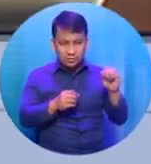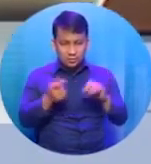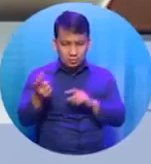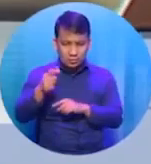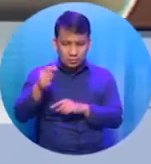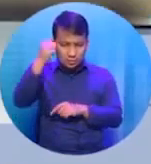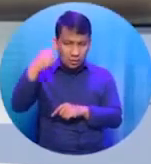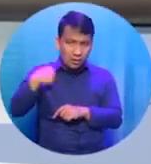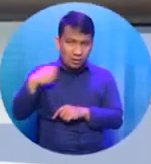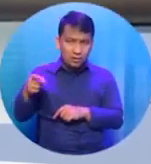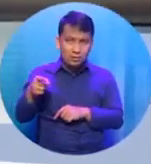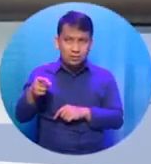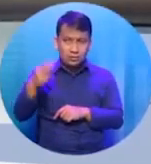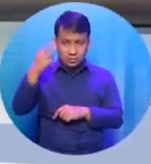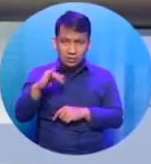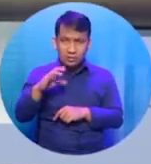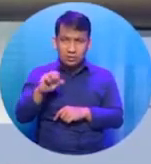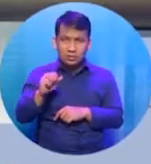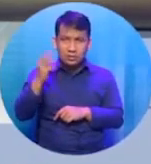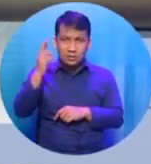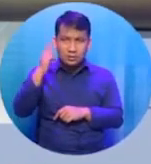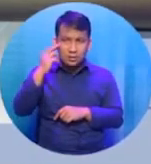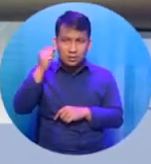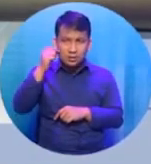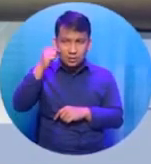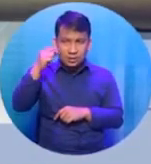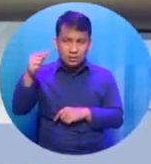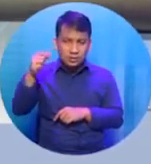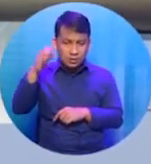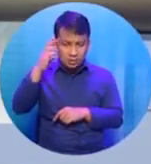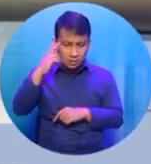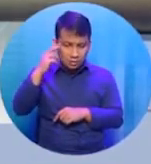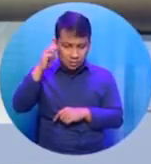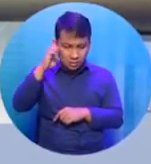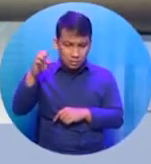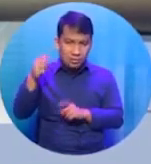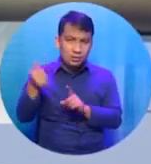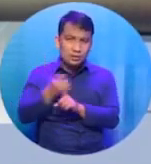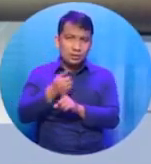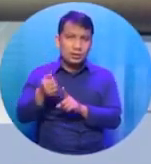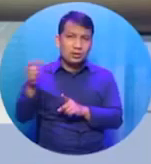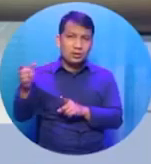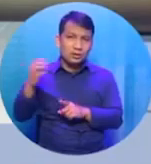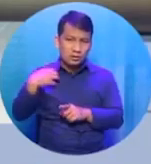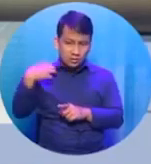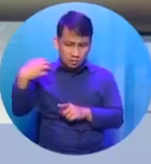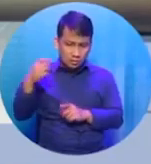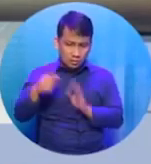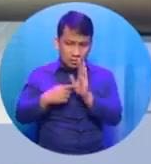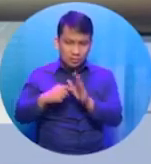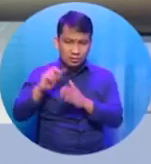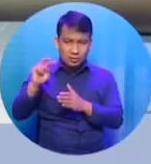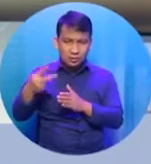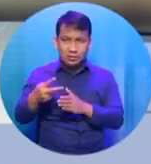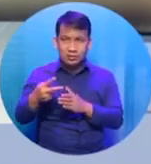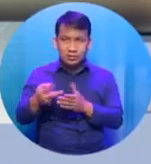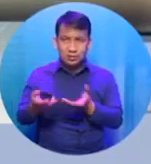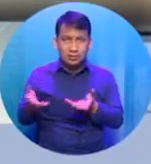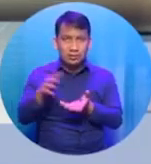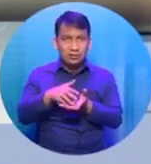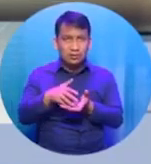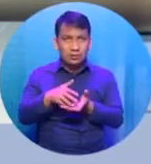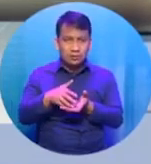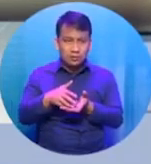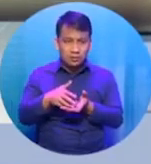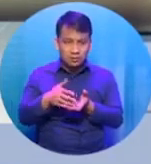sa Saudi, I think sa Riyadh, no? Si Romali Equibal. Si Romali Equibal po, binubugbog ng kanyang amo. At pangalawa, ginagawa